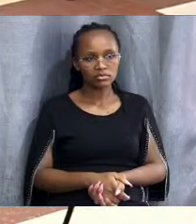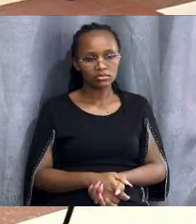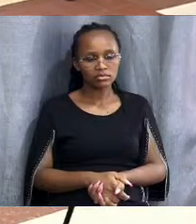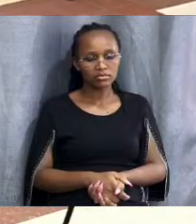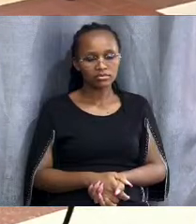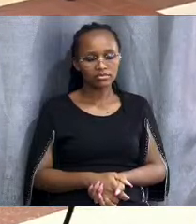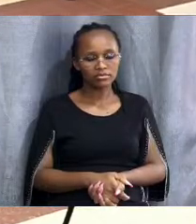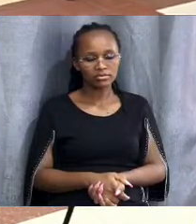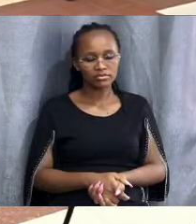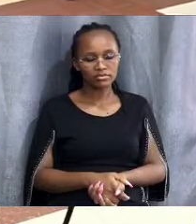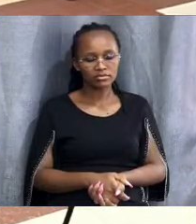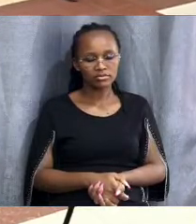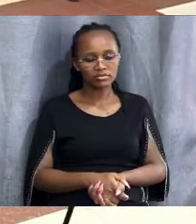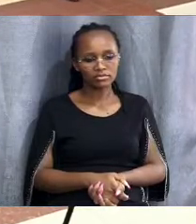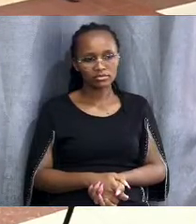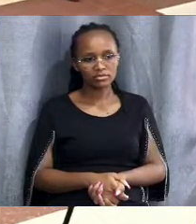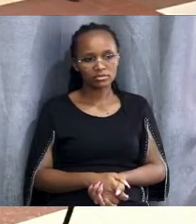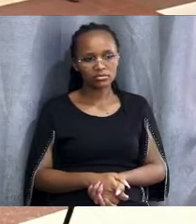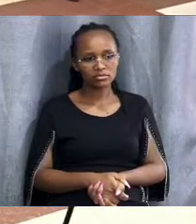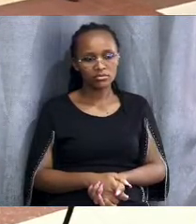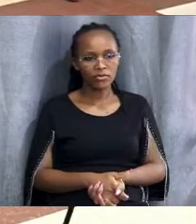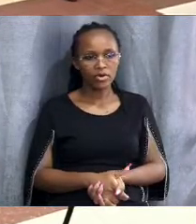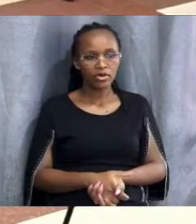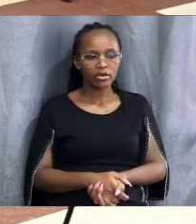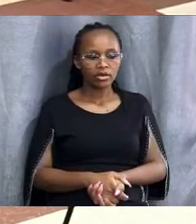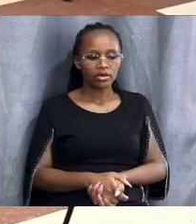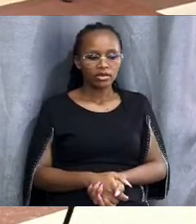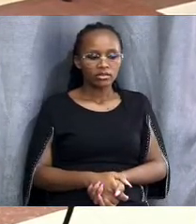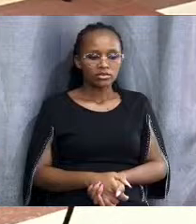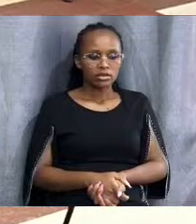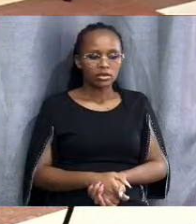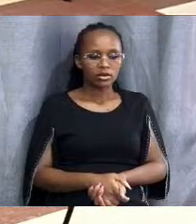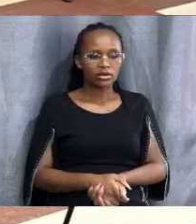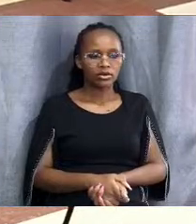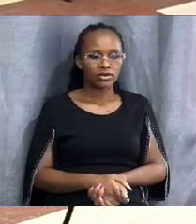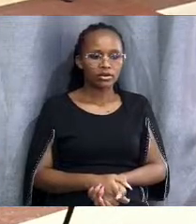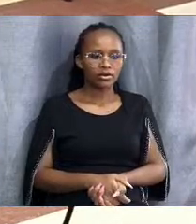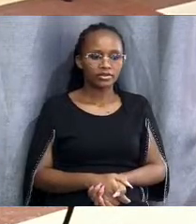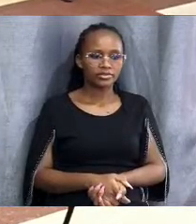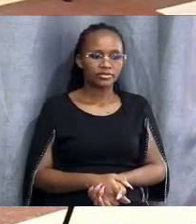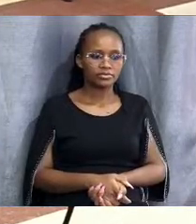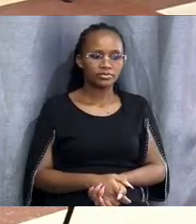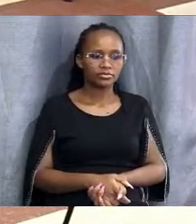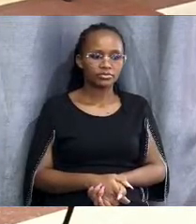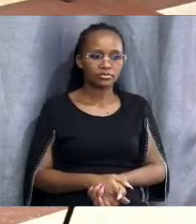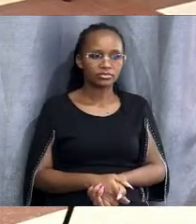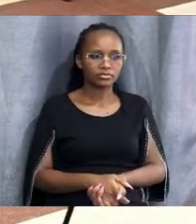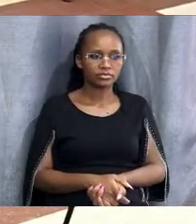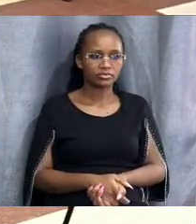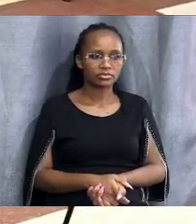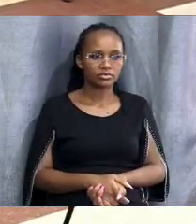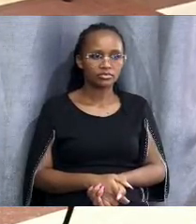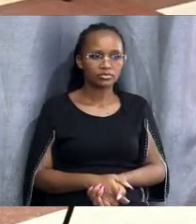Mandiko my dear son. Unataka ya? The son. Sinona hini ya mom.